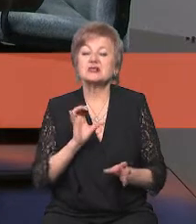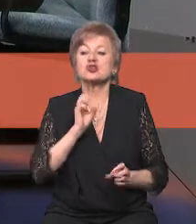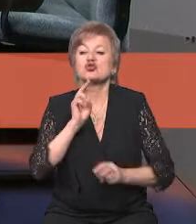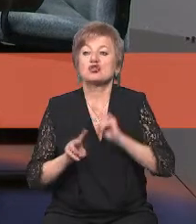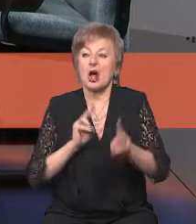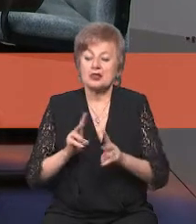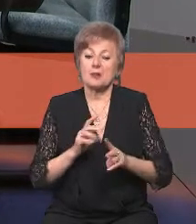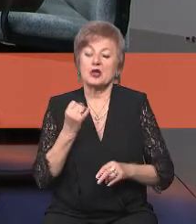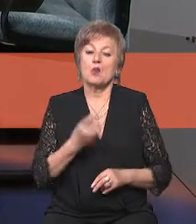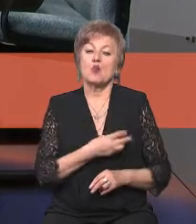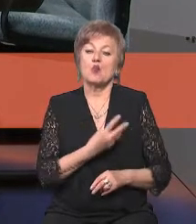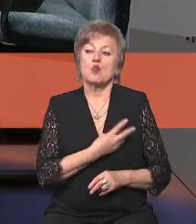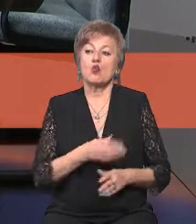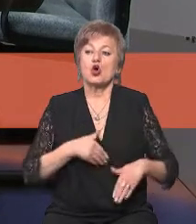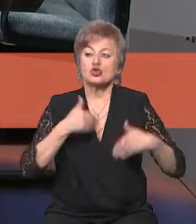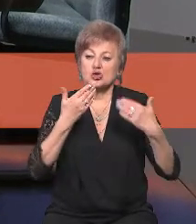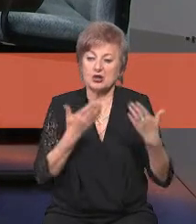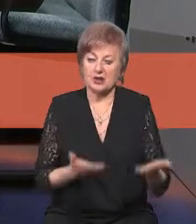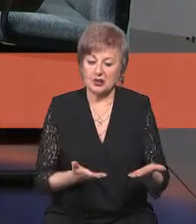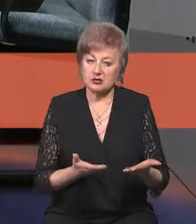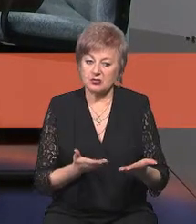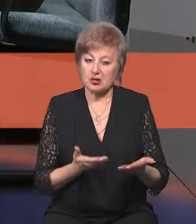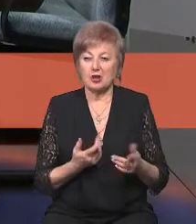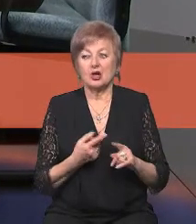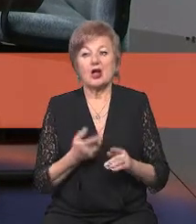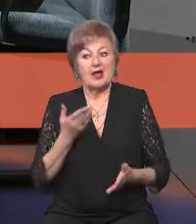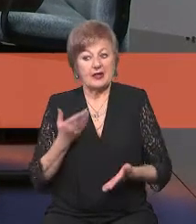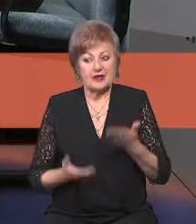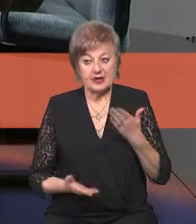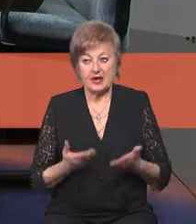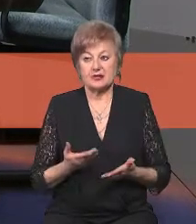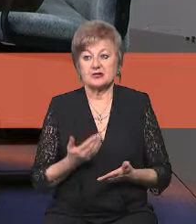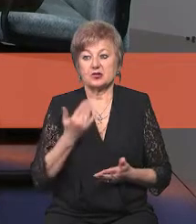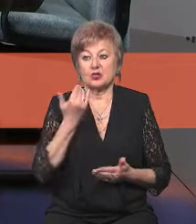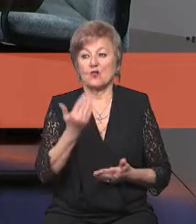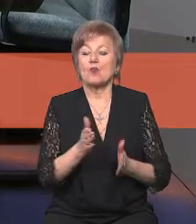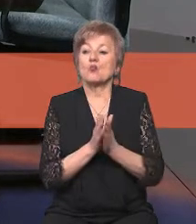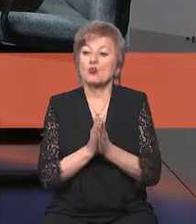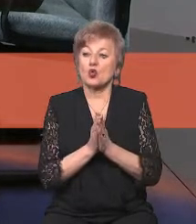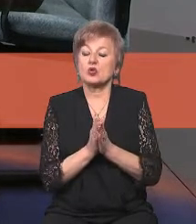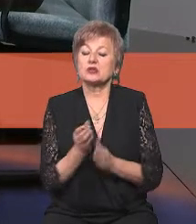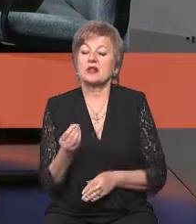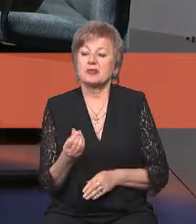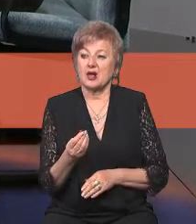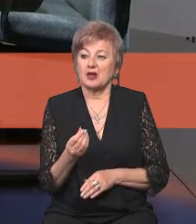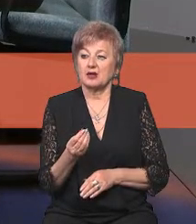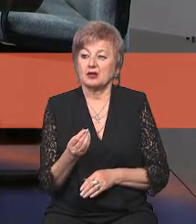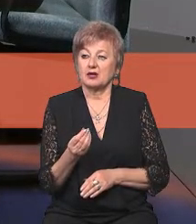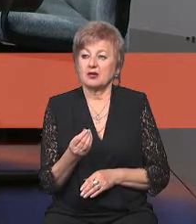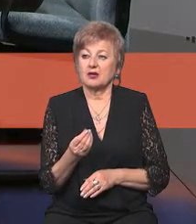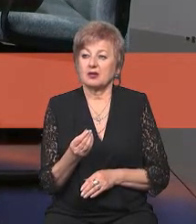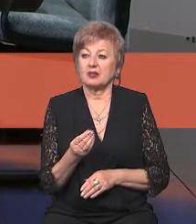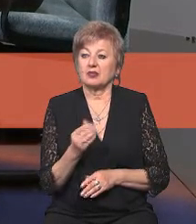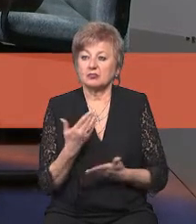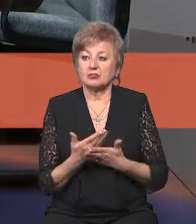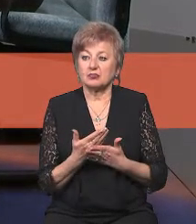та побажаннями громадян України. Тобто, якщо з вас просять гроші, на первинній